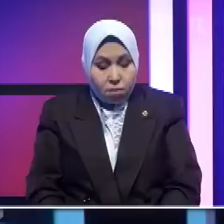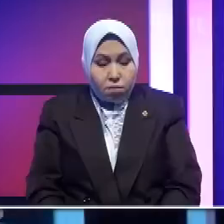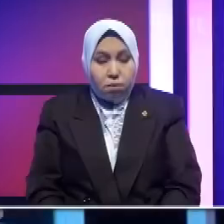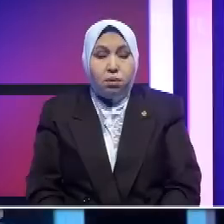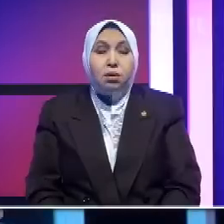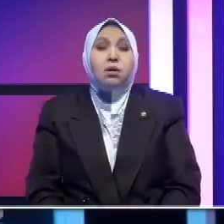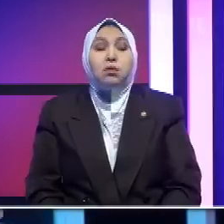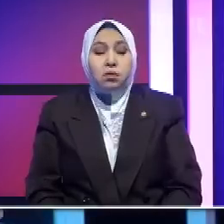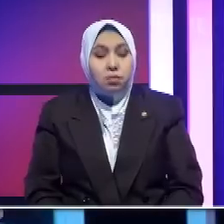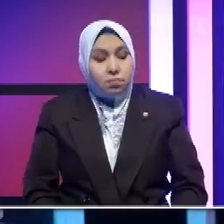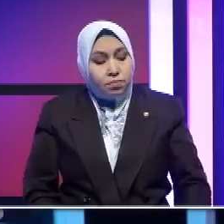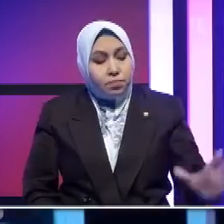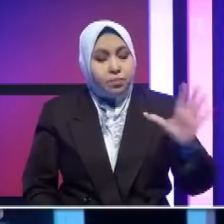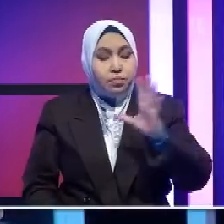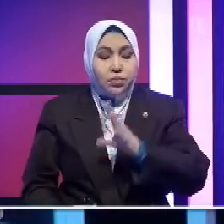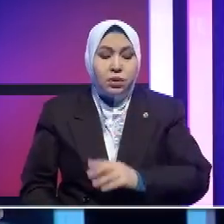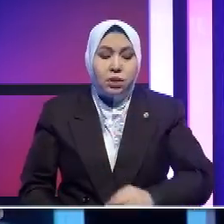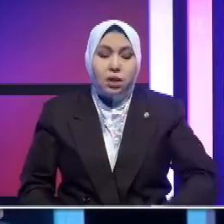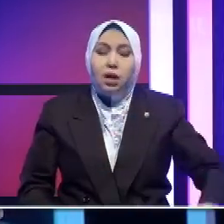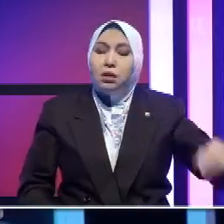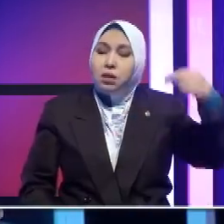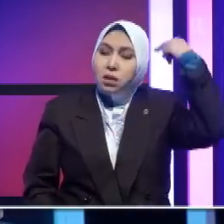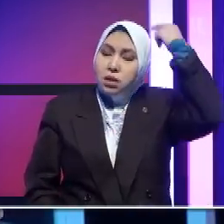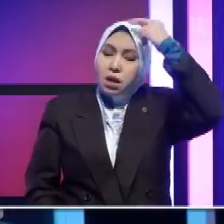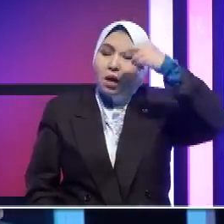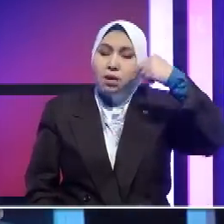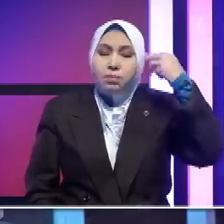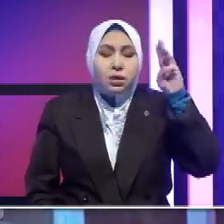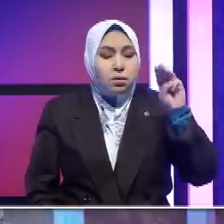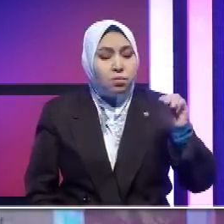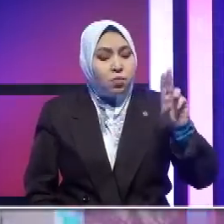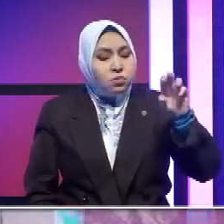Wa qala Musa